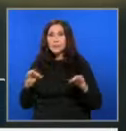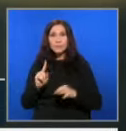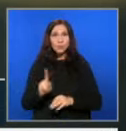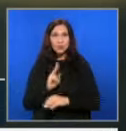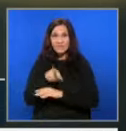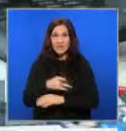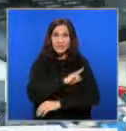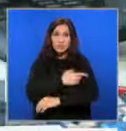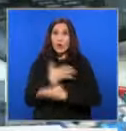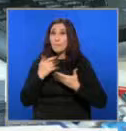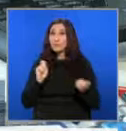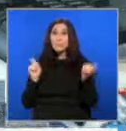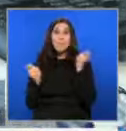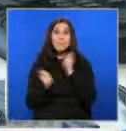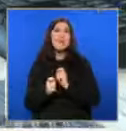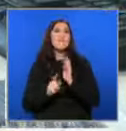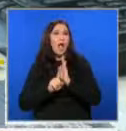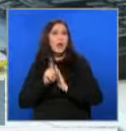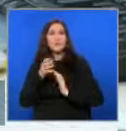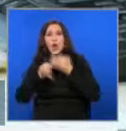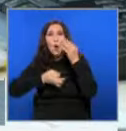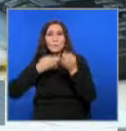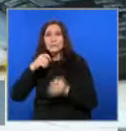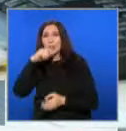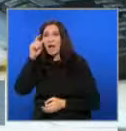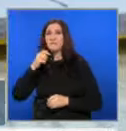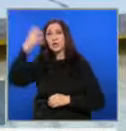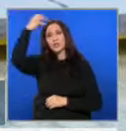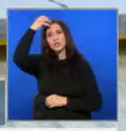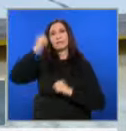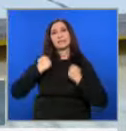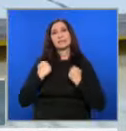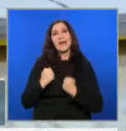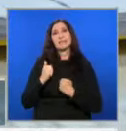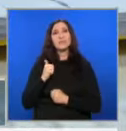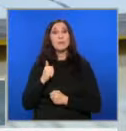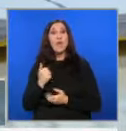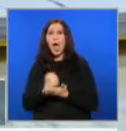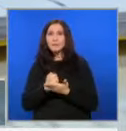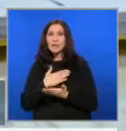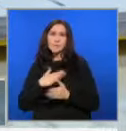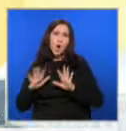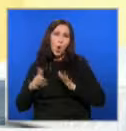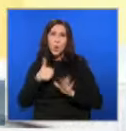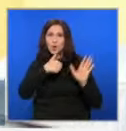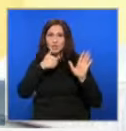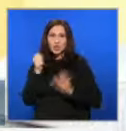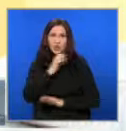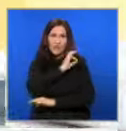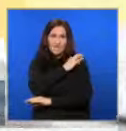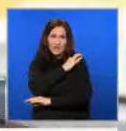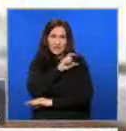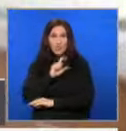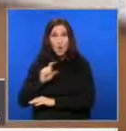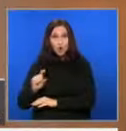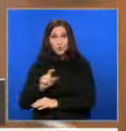сила без промяна в календара. Това обясни главният държавен здравен инспектор. В аптеките има около 600 дози ваксини, като до